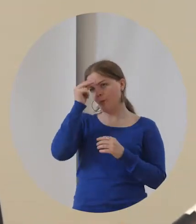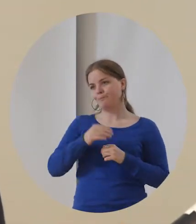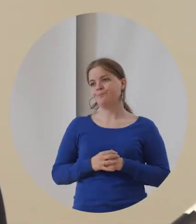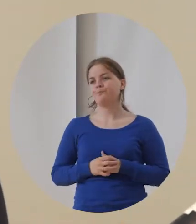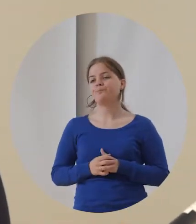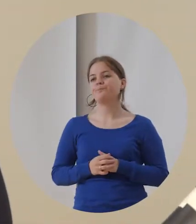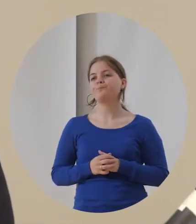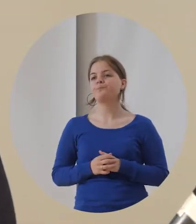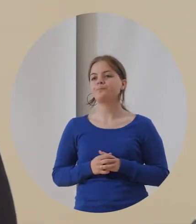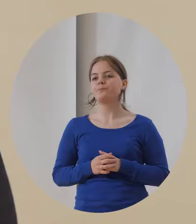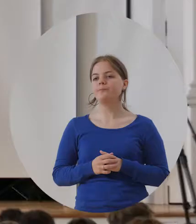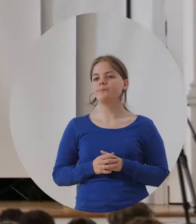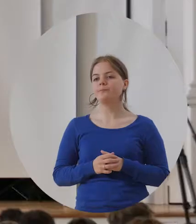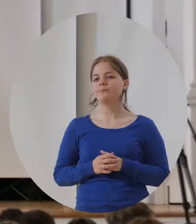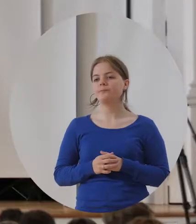équilibre.